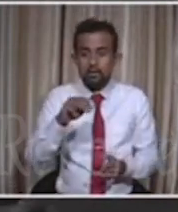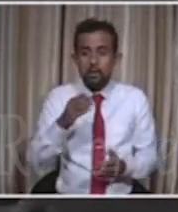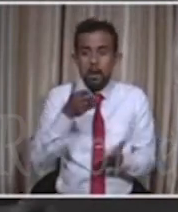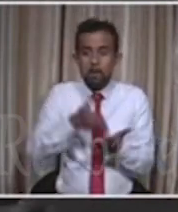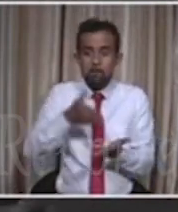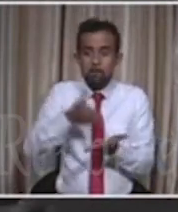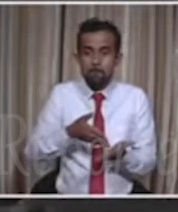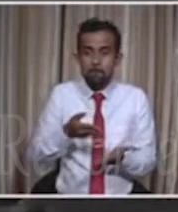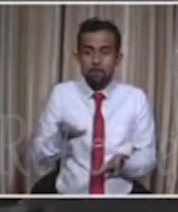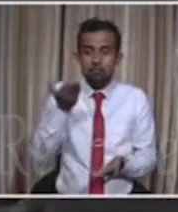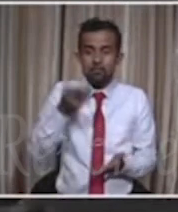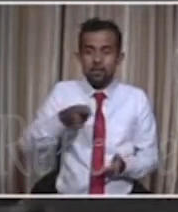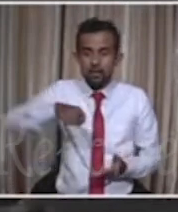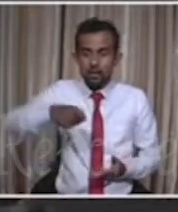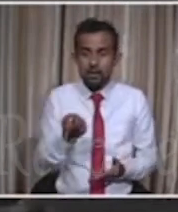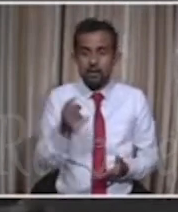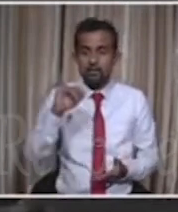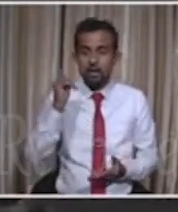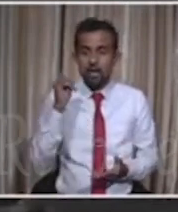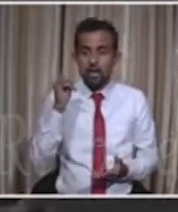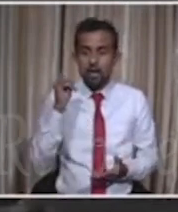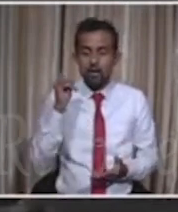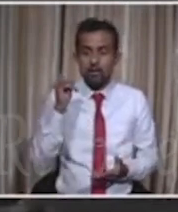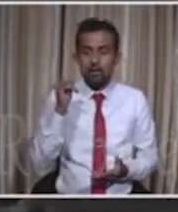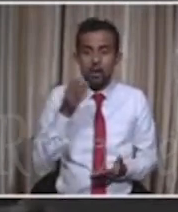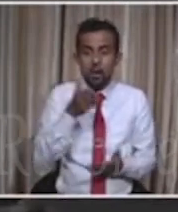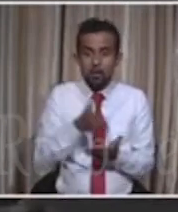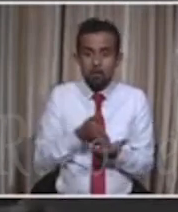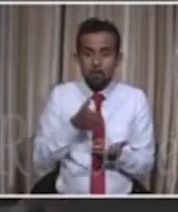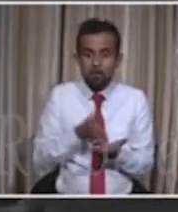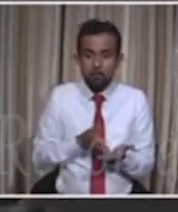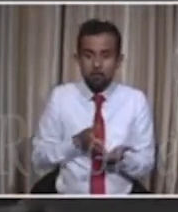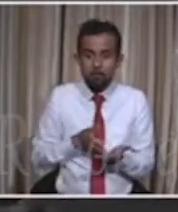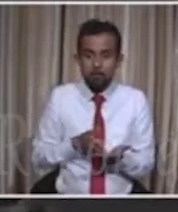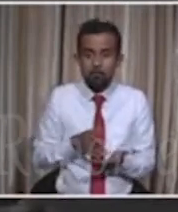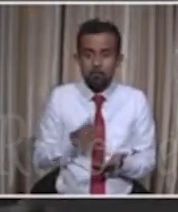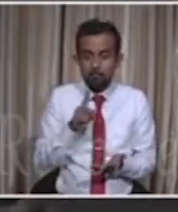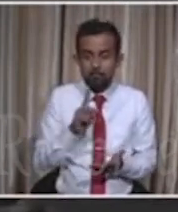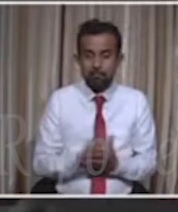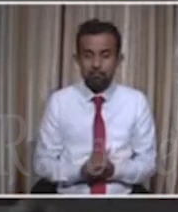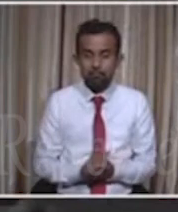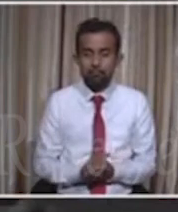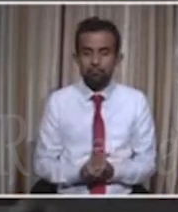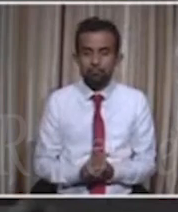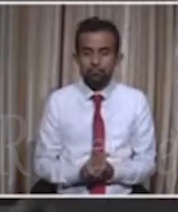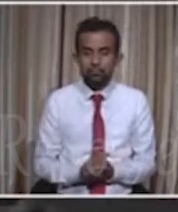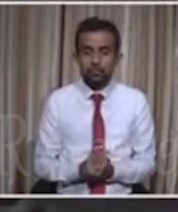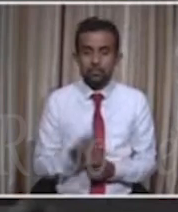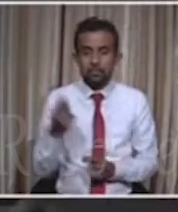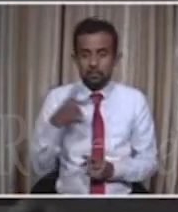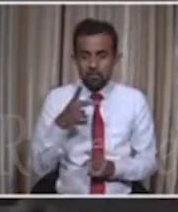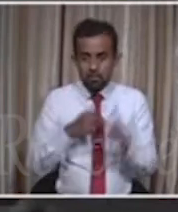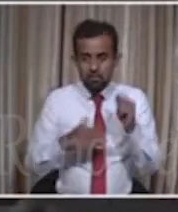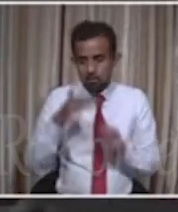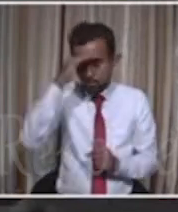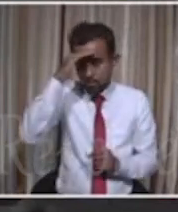වෙලා දැන් රුපියල් 160කට වැඩි වෙලා තියෙනවා පාන් ගෙඩියක් ගරු නියෝජ්‍ය